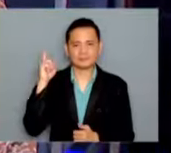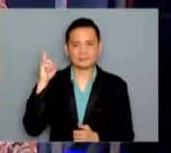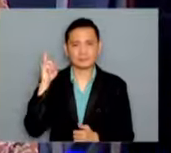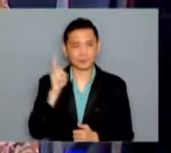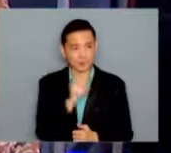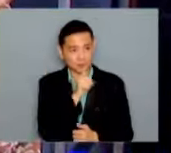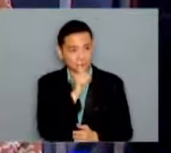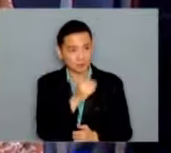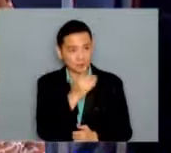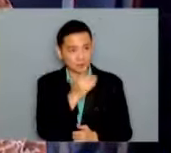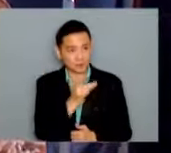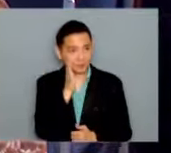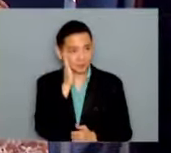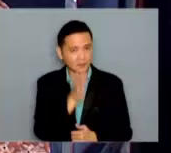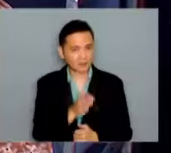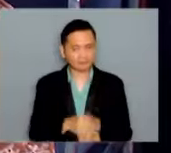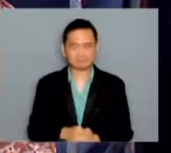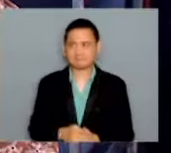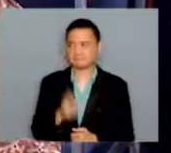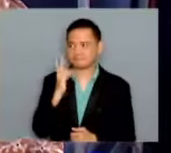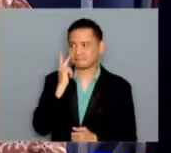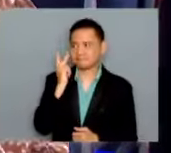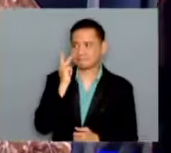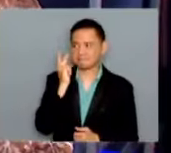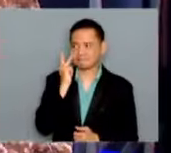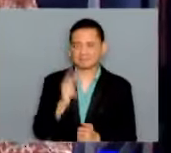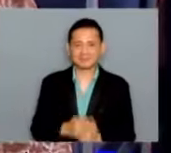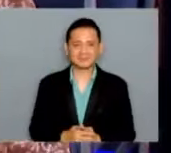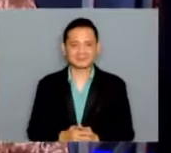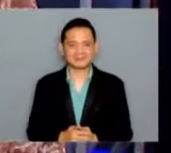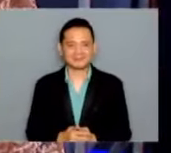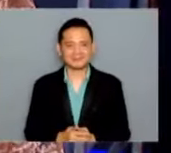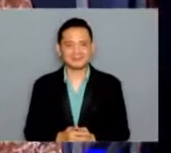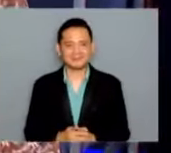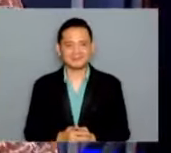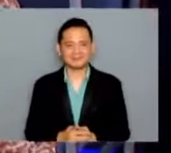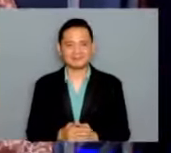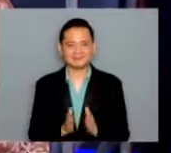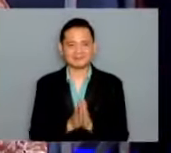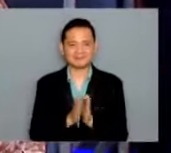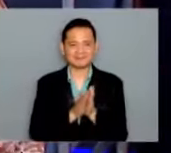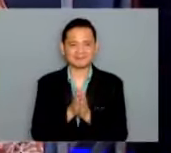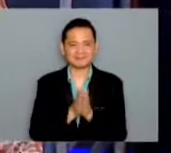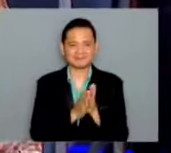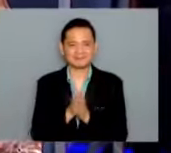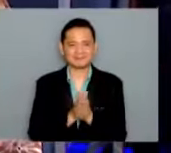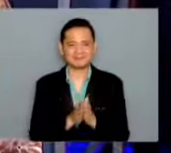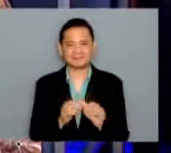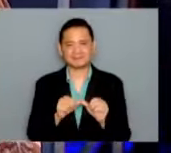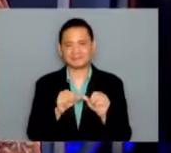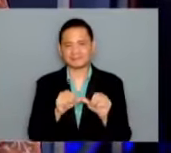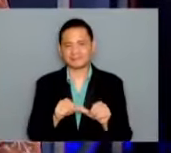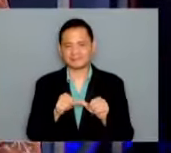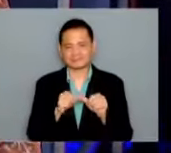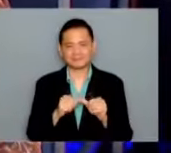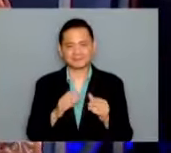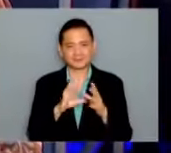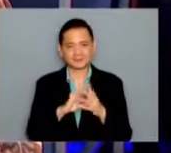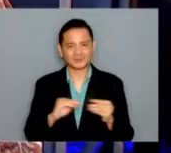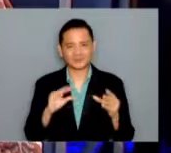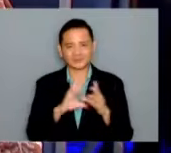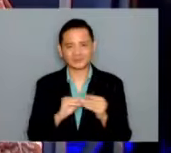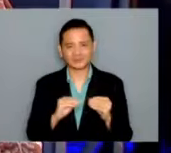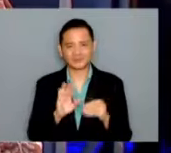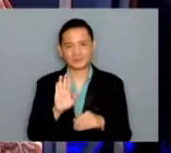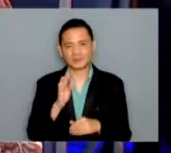Kuya Mark? Malamang. Okay, bet ko si Kuya Mark dyan. Tuloy-tuloy lang ang good vibes. Kasama po rin ang inyong